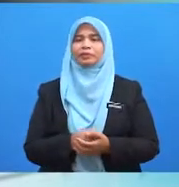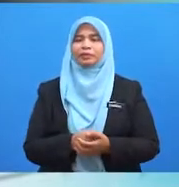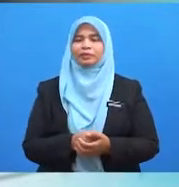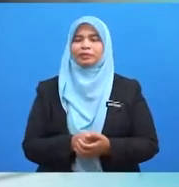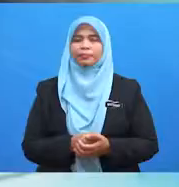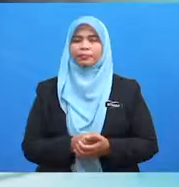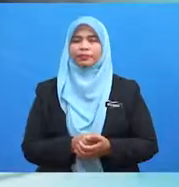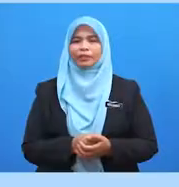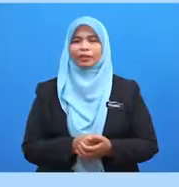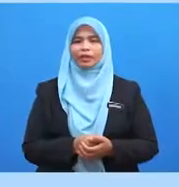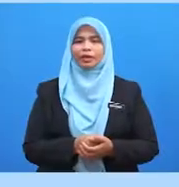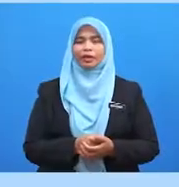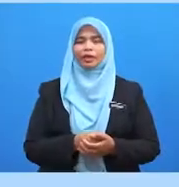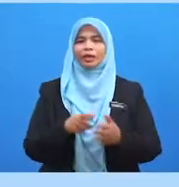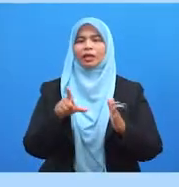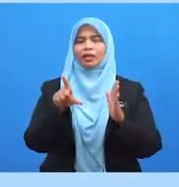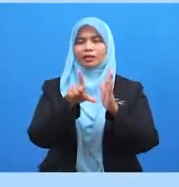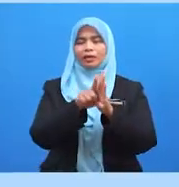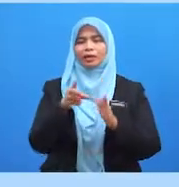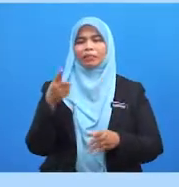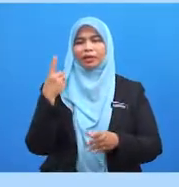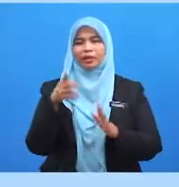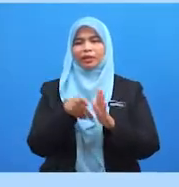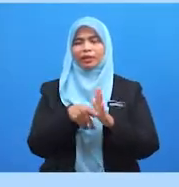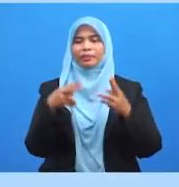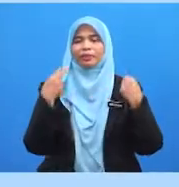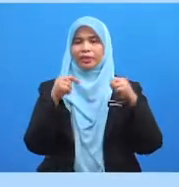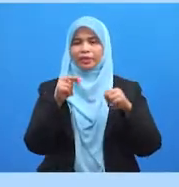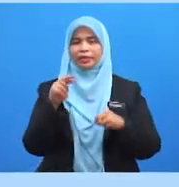perniagaan ialah latar belakang perniagaan.